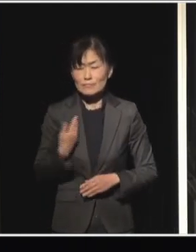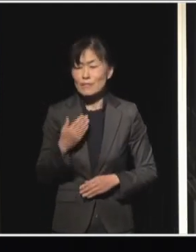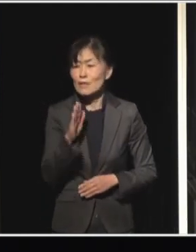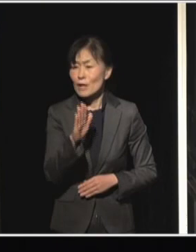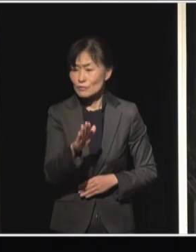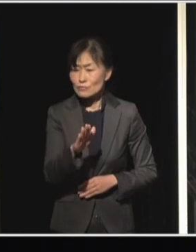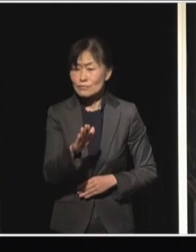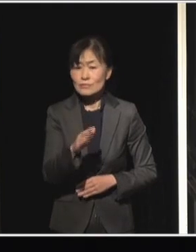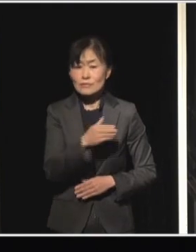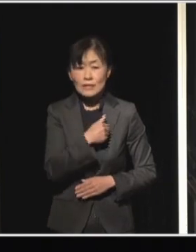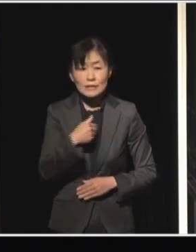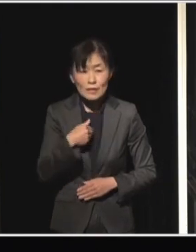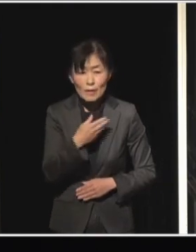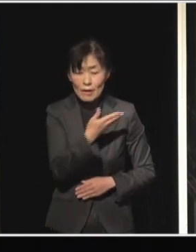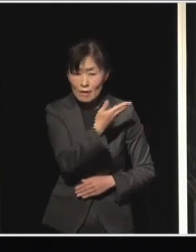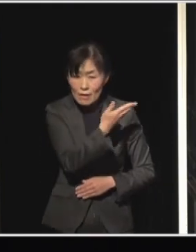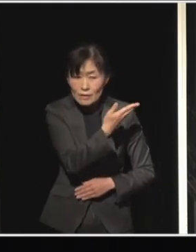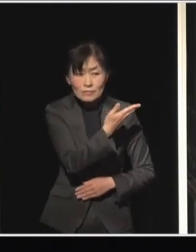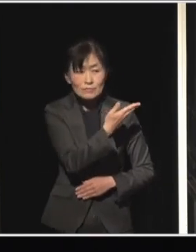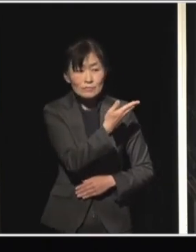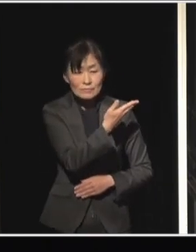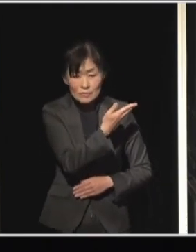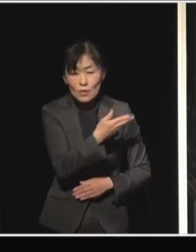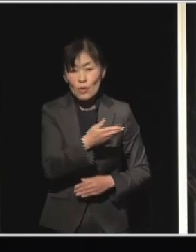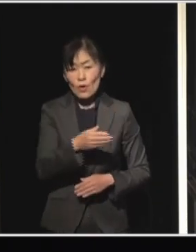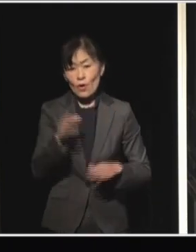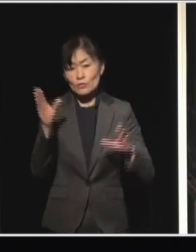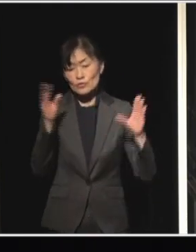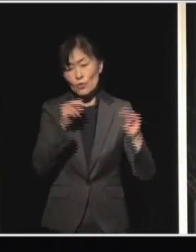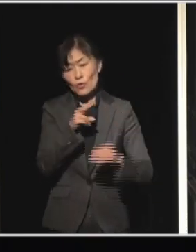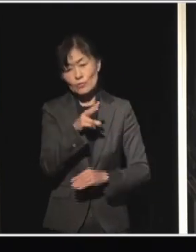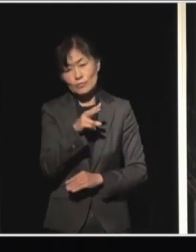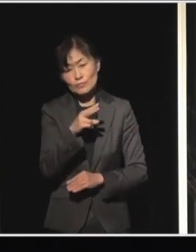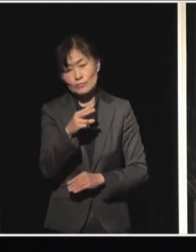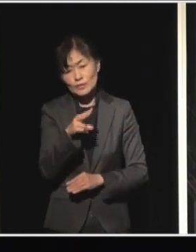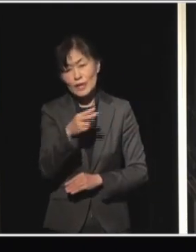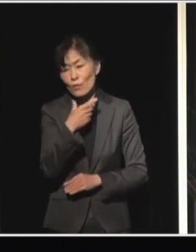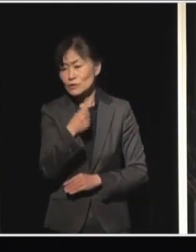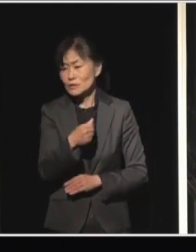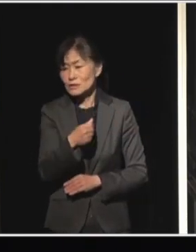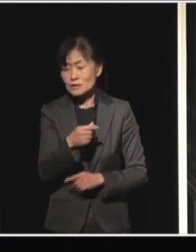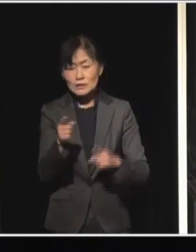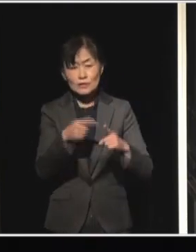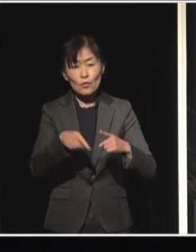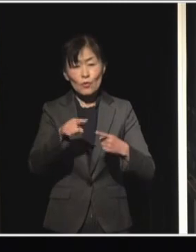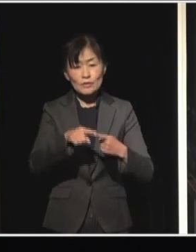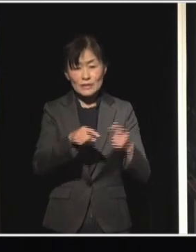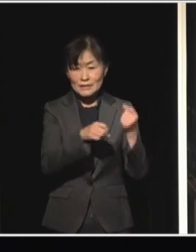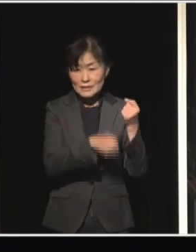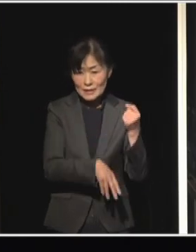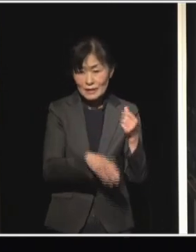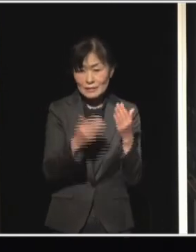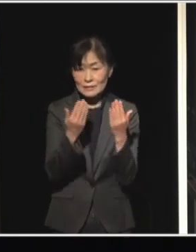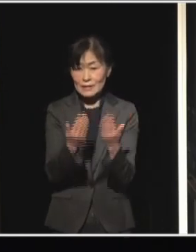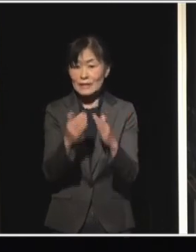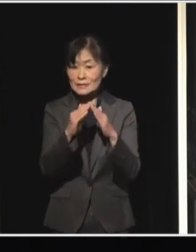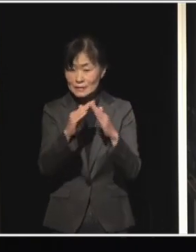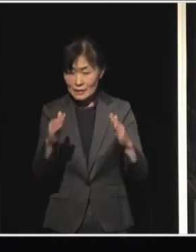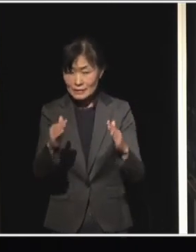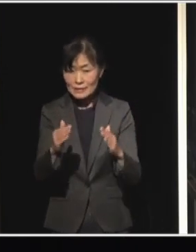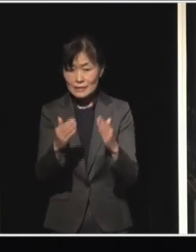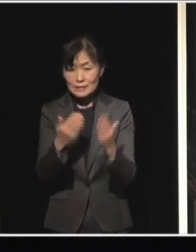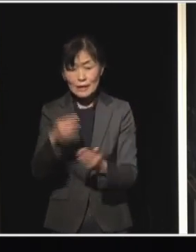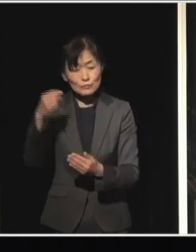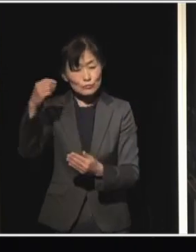情報を見ていただきたいということですねこういったところは公的機関であったり学会学術的なところを